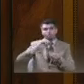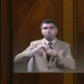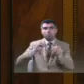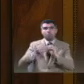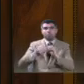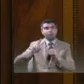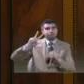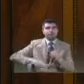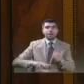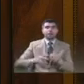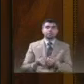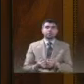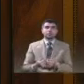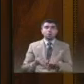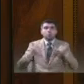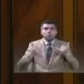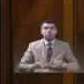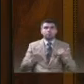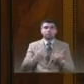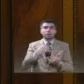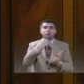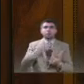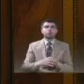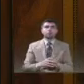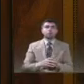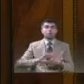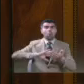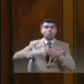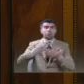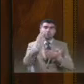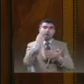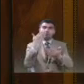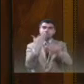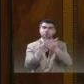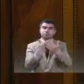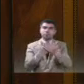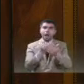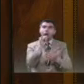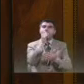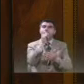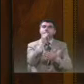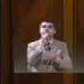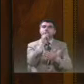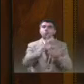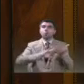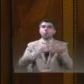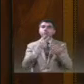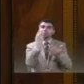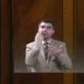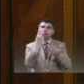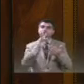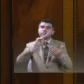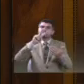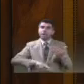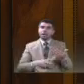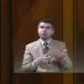وجدا، واليوم ونحن نتابع الوضع في المنطقة العربية في بعض البلدان